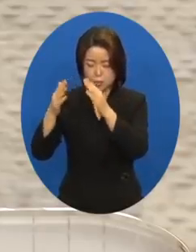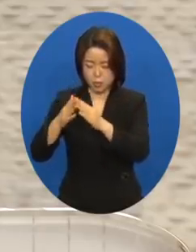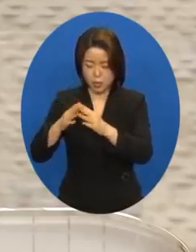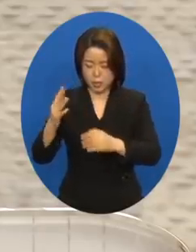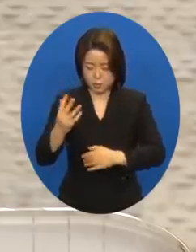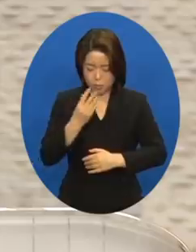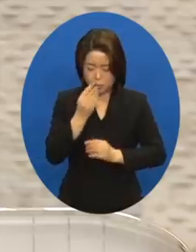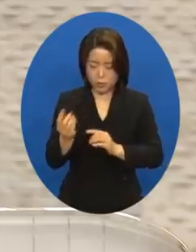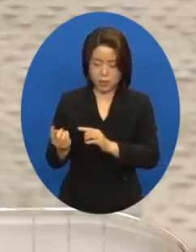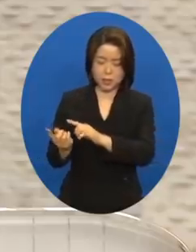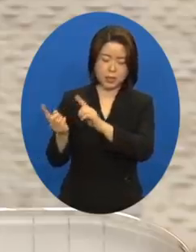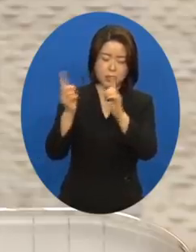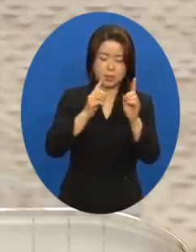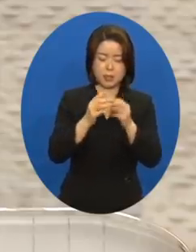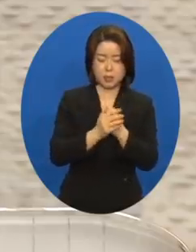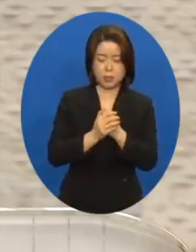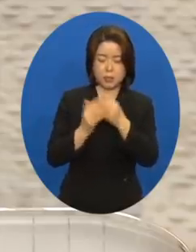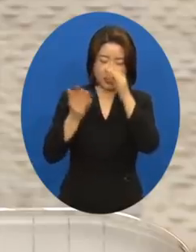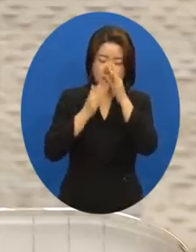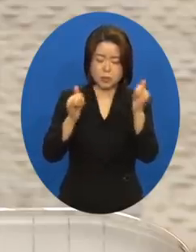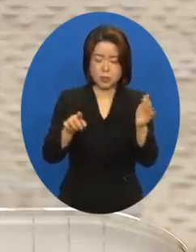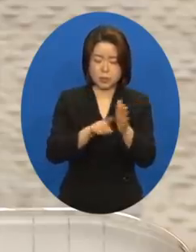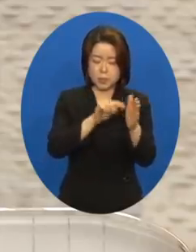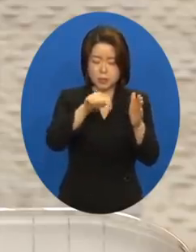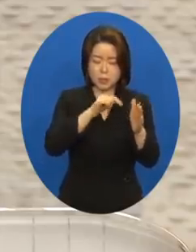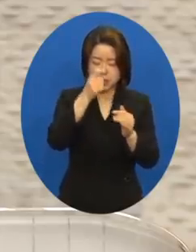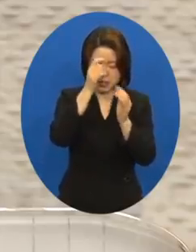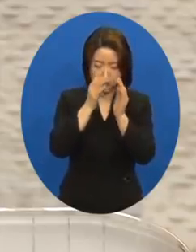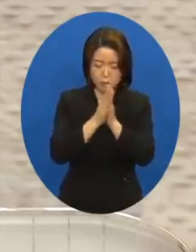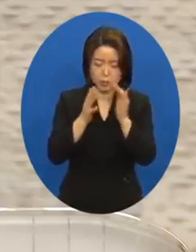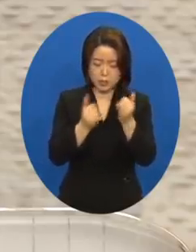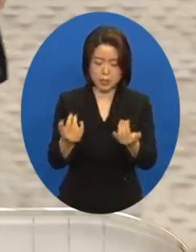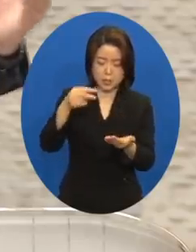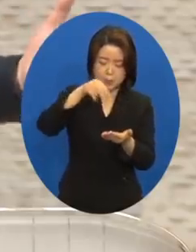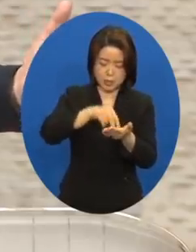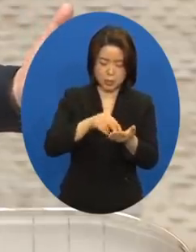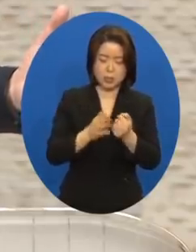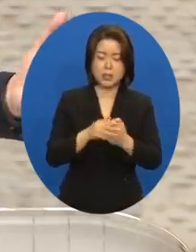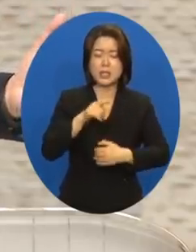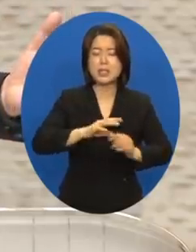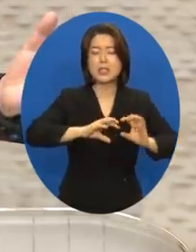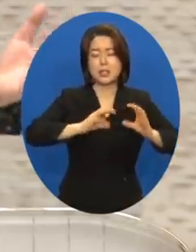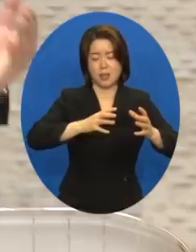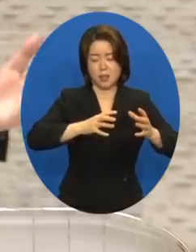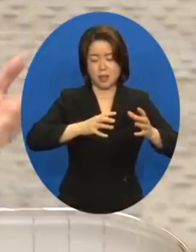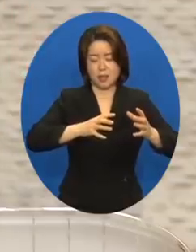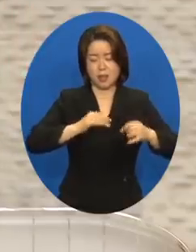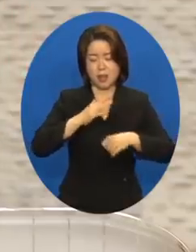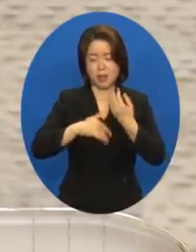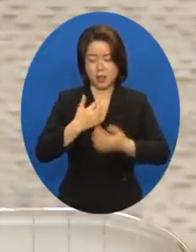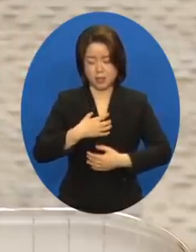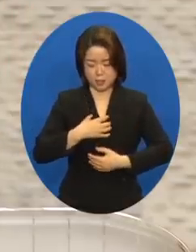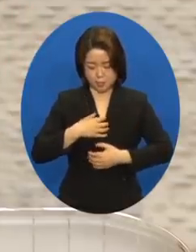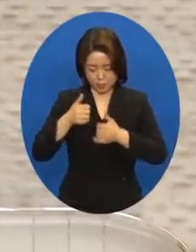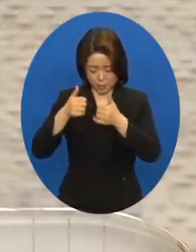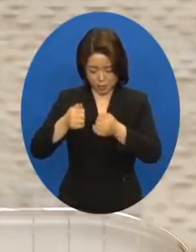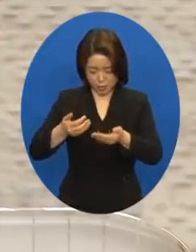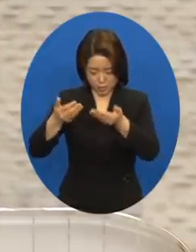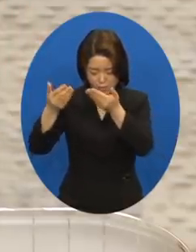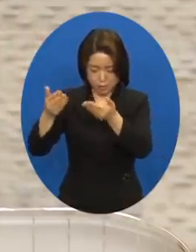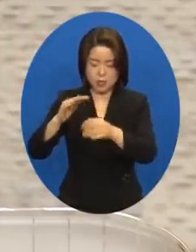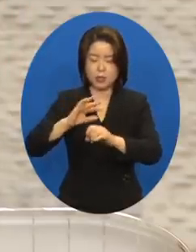일어나 성도들이 믿음 안에 기도의 사람으로 세워져서 이 나라가 하나님을 경연은 나라가 되기를